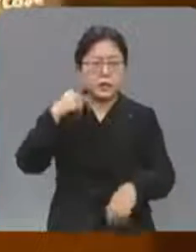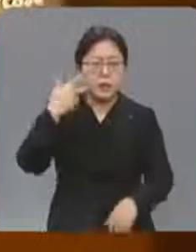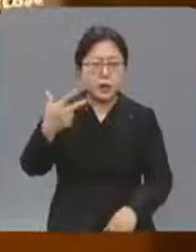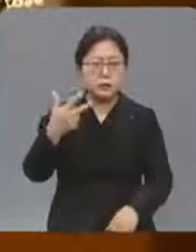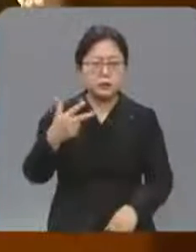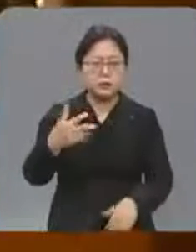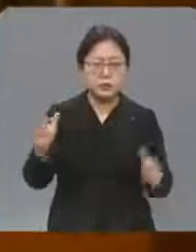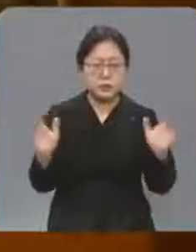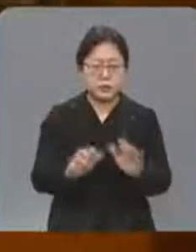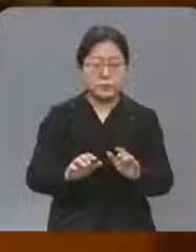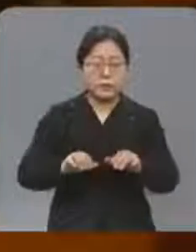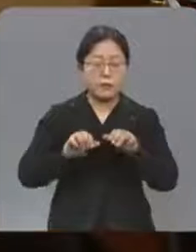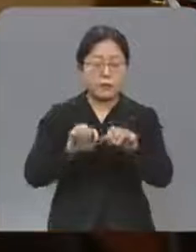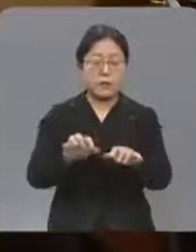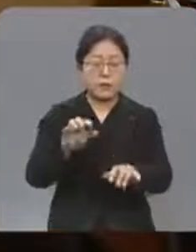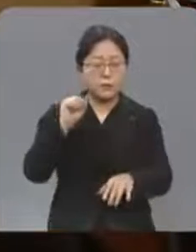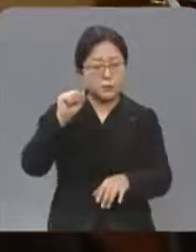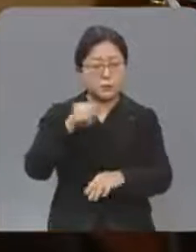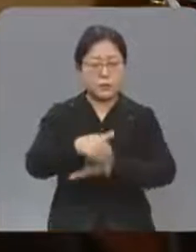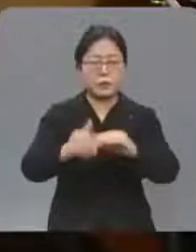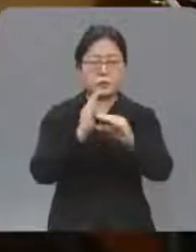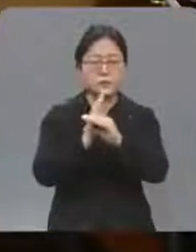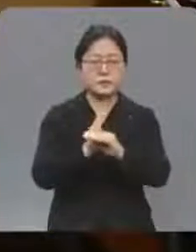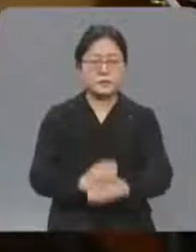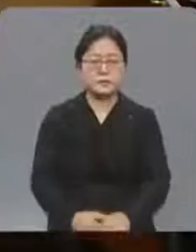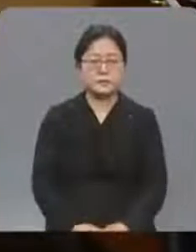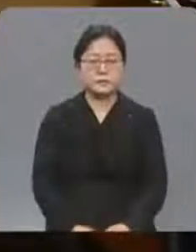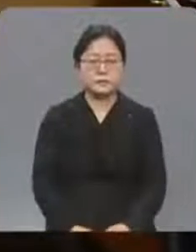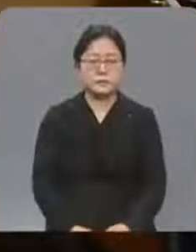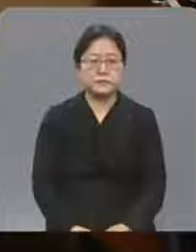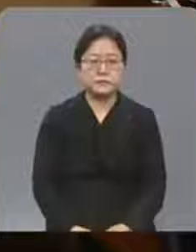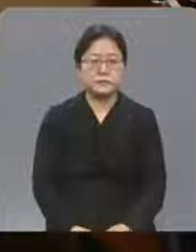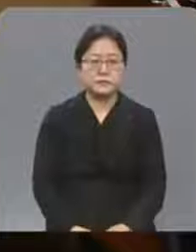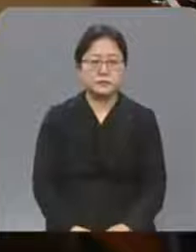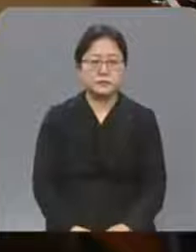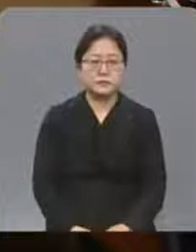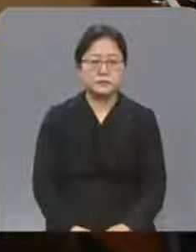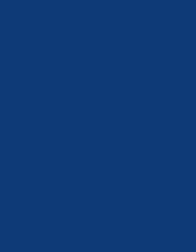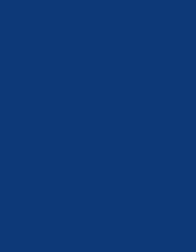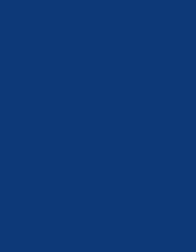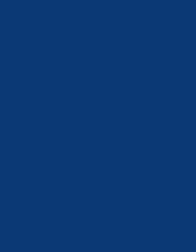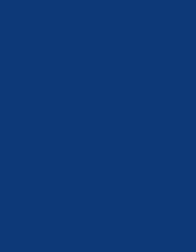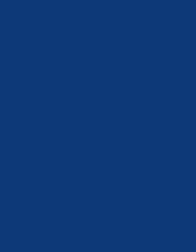주 집단 행동을 예고했습니다. KBS 뉴스 민소은입니다.